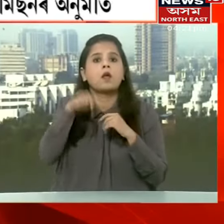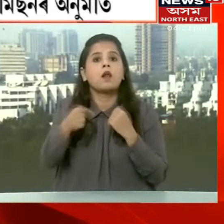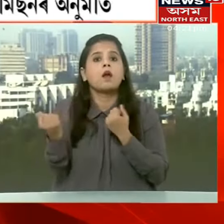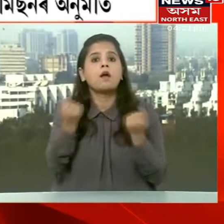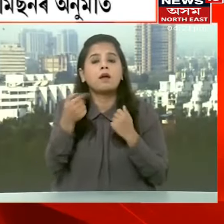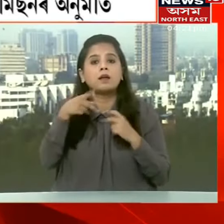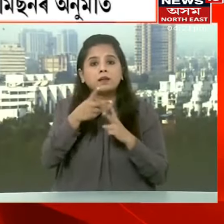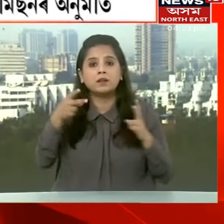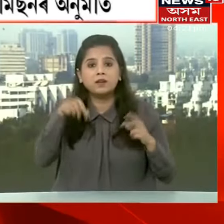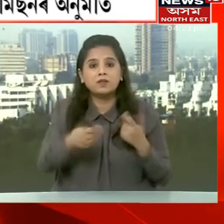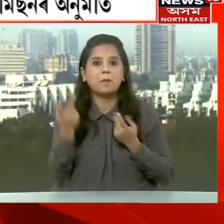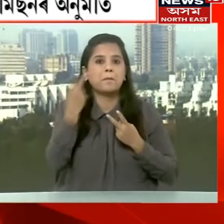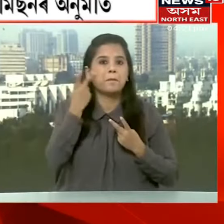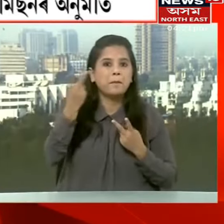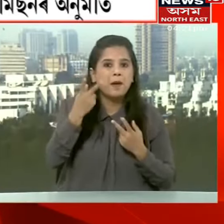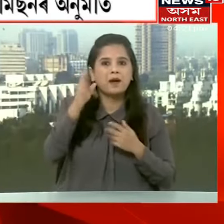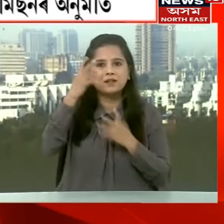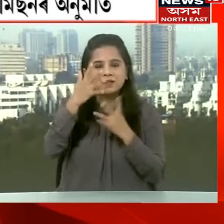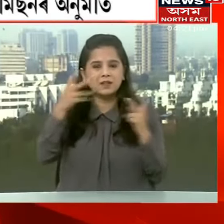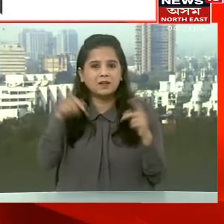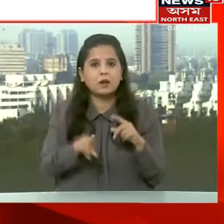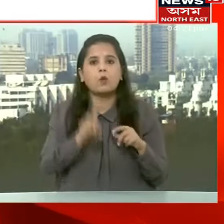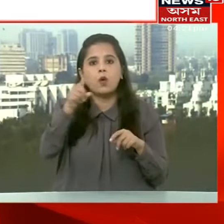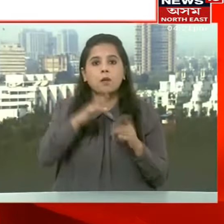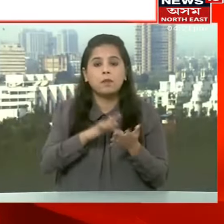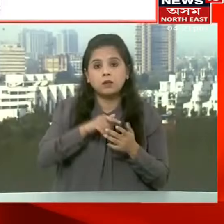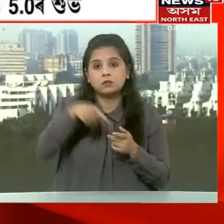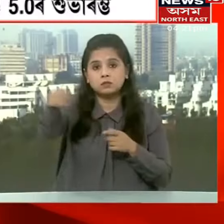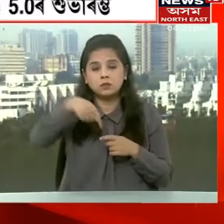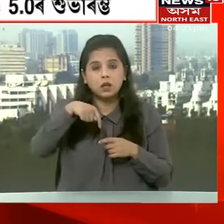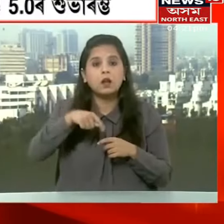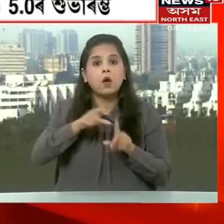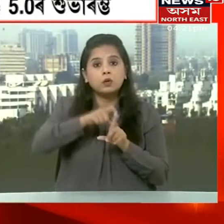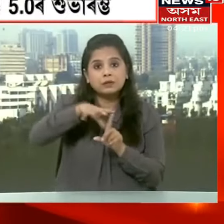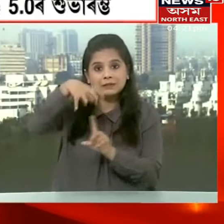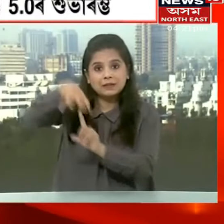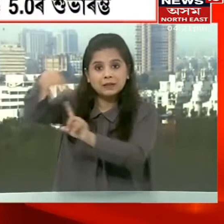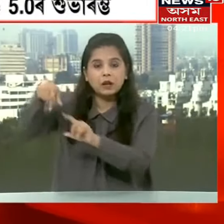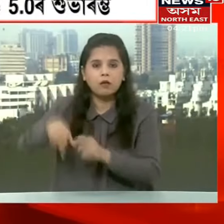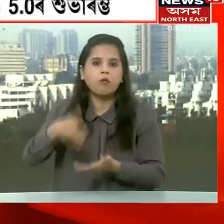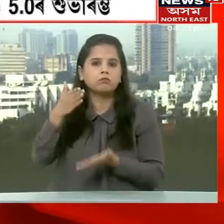एक से दूसरे जिले में अगले आदेश तक स्थगित रहेगा।